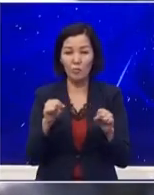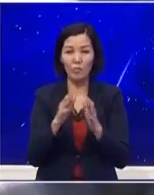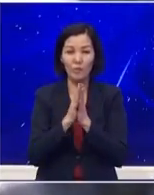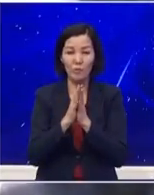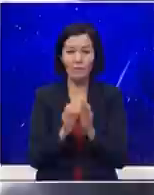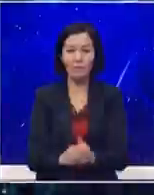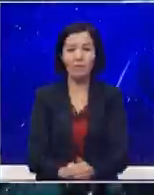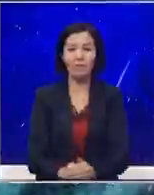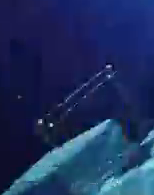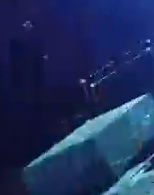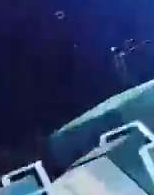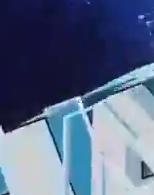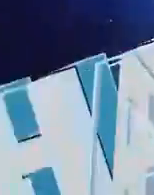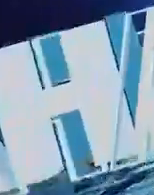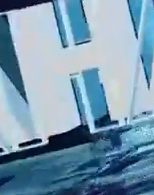келеді.